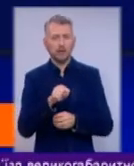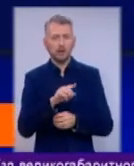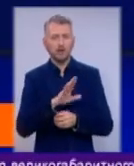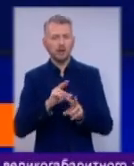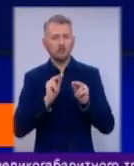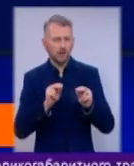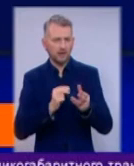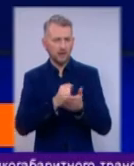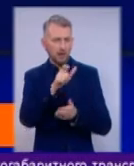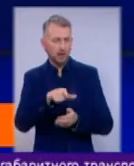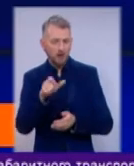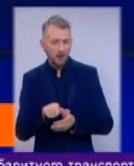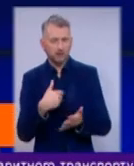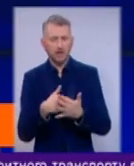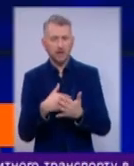і там, здається,